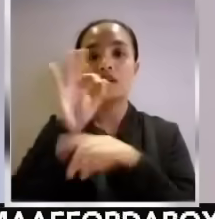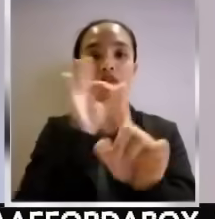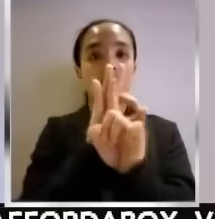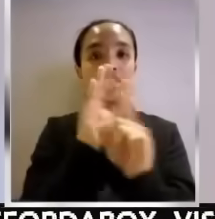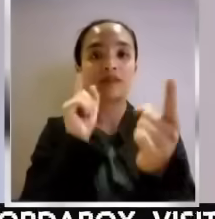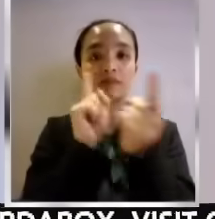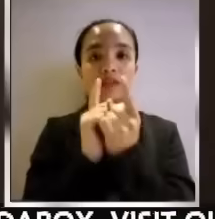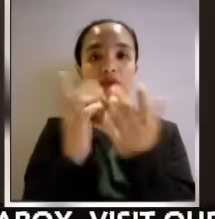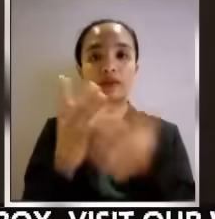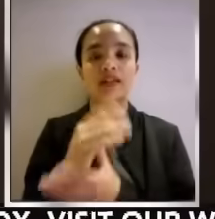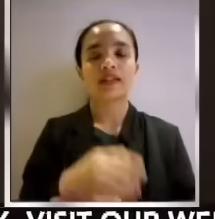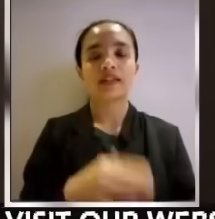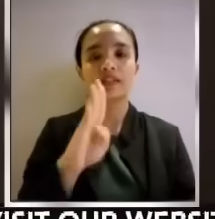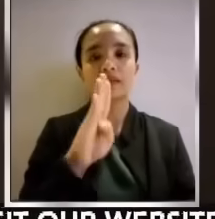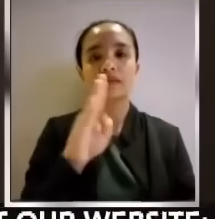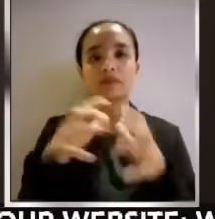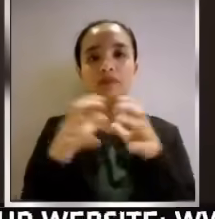Dome.